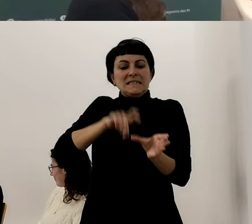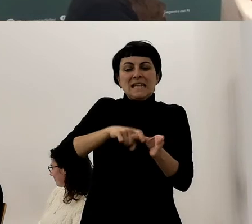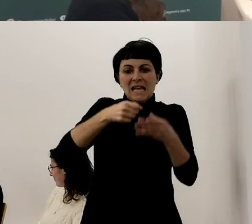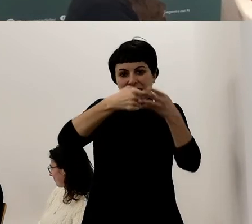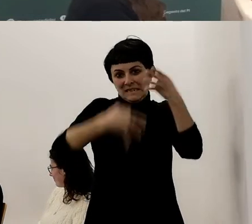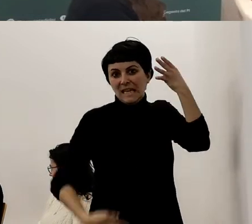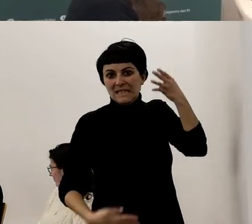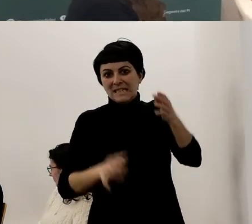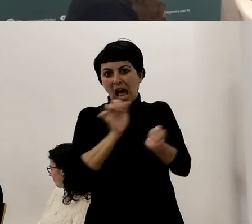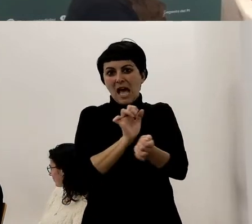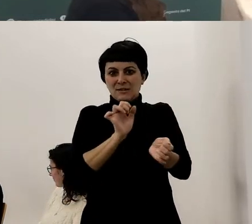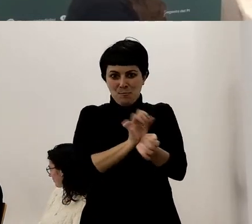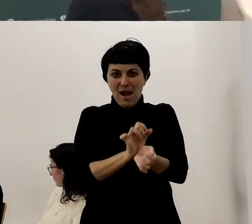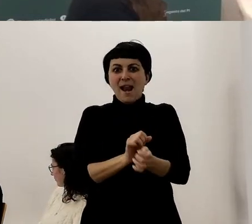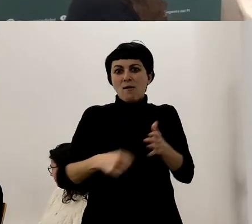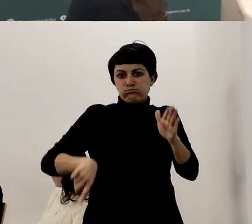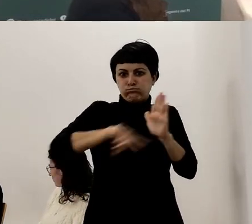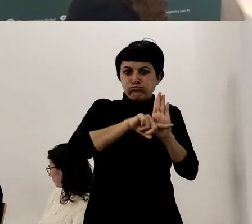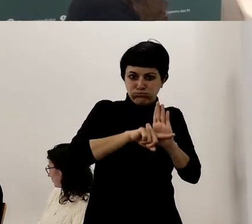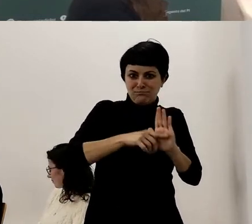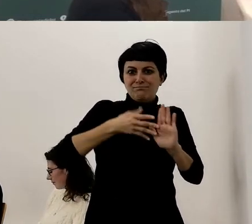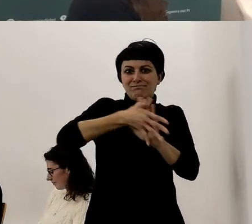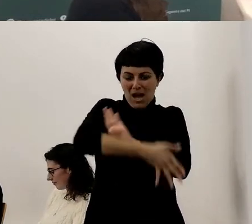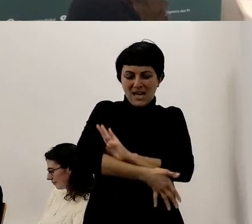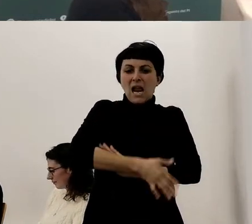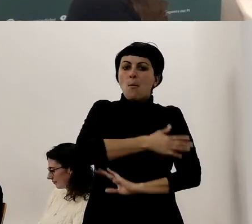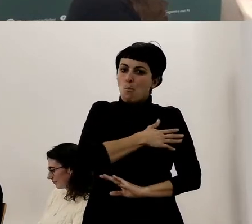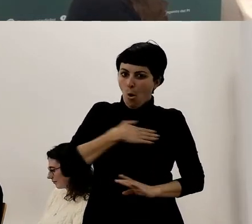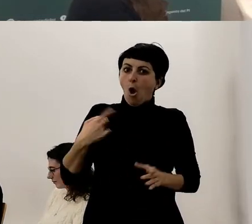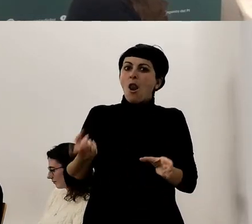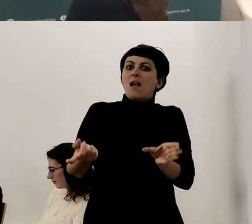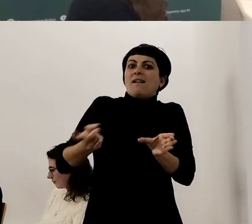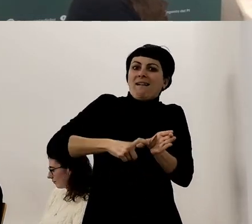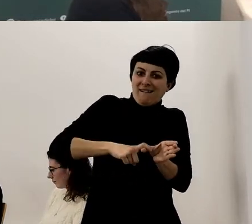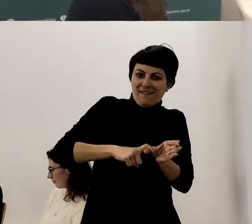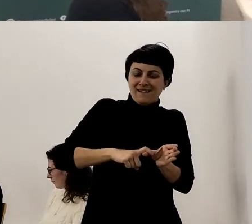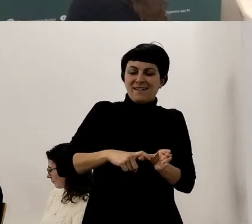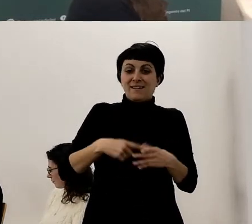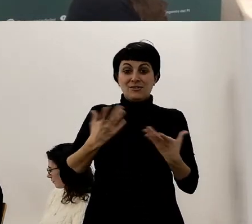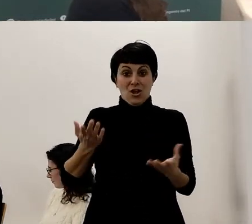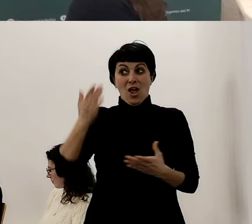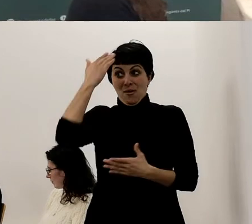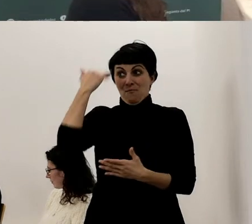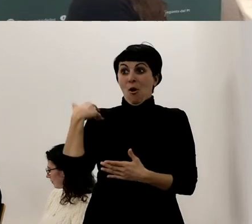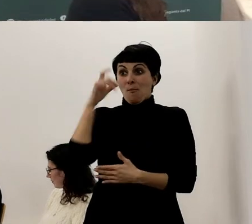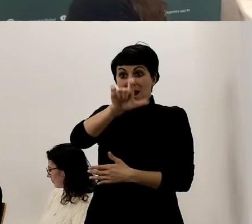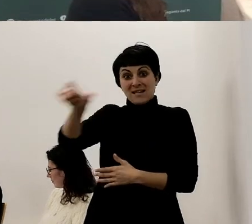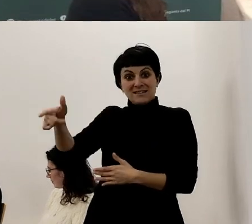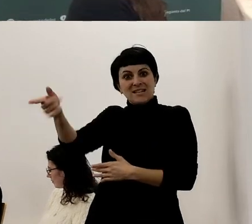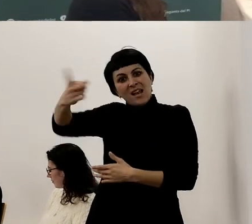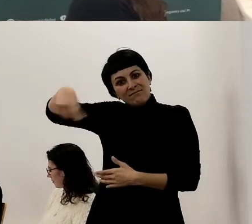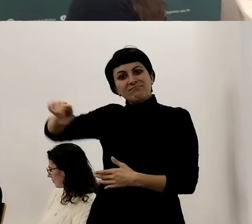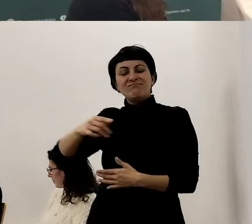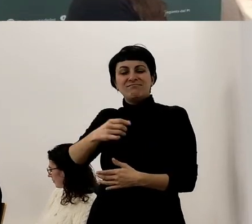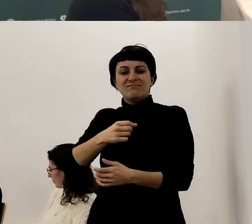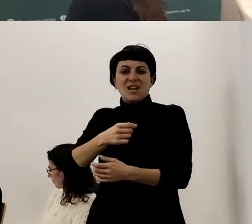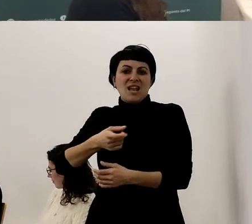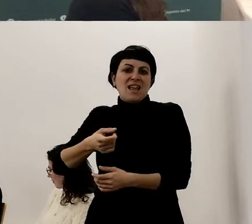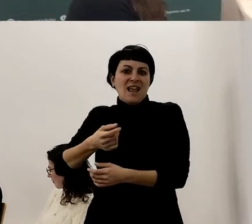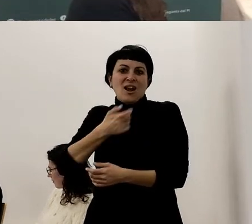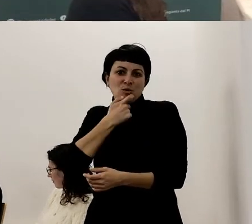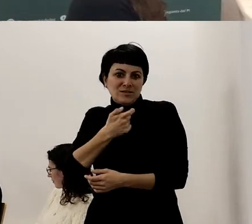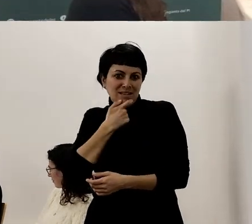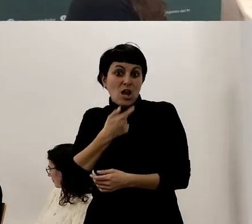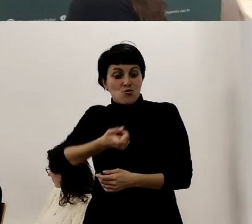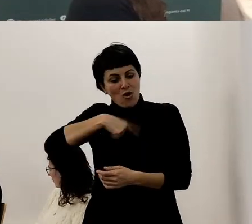llista d'espera de les juvenites, perquè és algo que realment doncs, la gent del poble els agrada molt, no? Som una colla doncs, molt